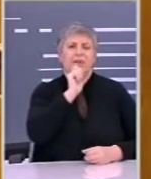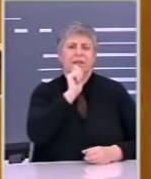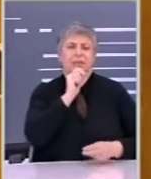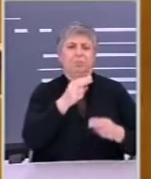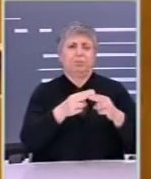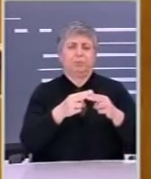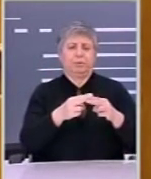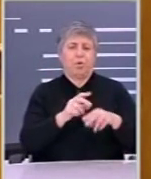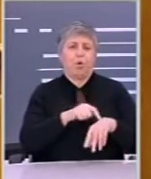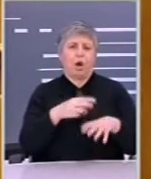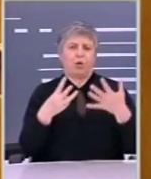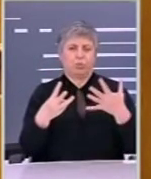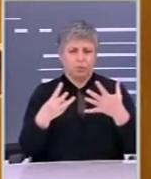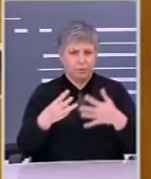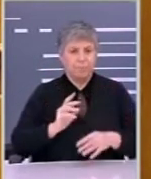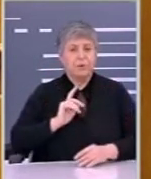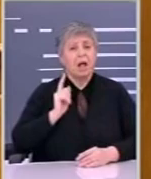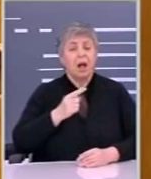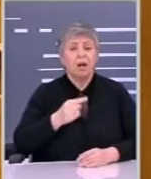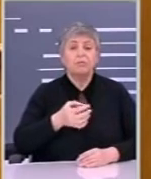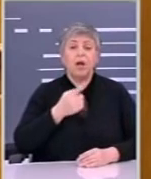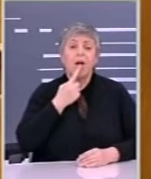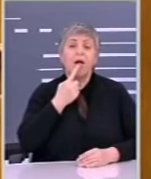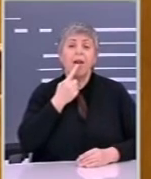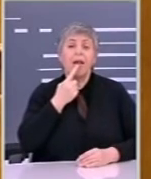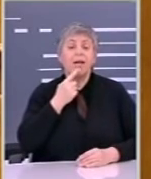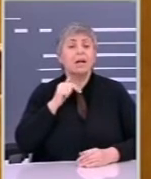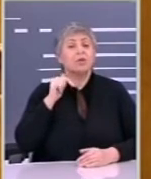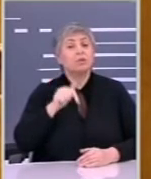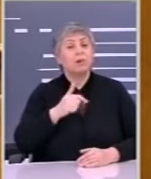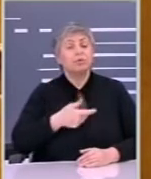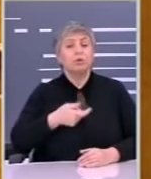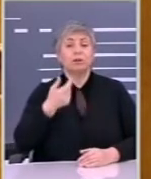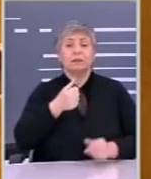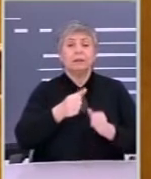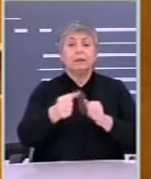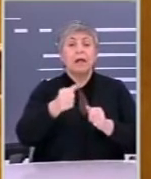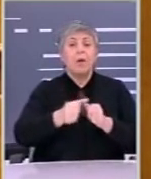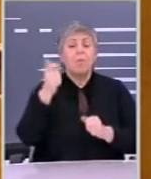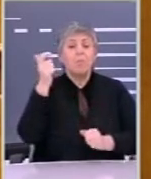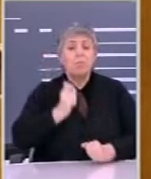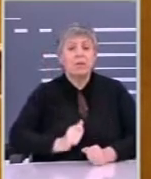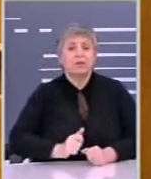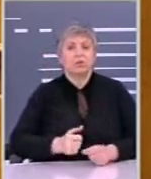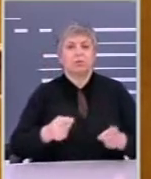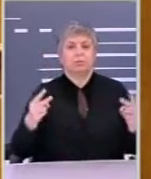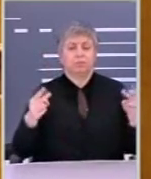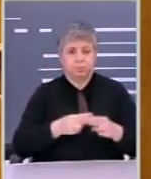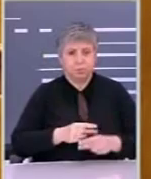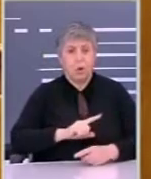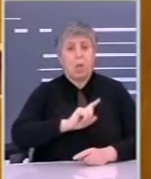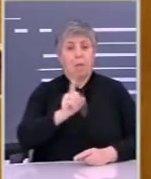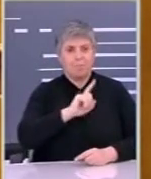πόσο απαραίτητο ήταν να κοπεί διανόμου ο κατώτατος μισθός. Πόσο απαραίτητο ήταν να απολυθούν οι Α ή